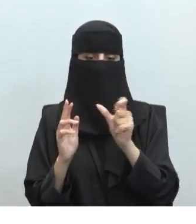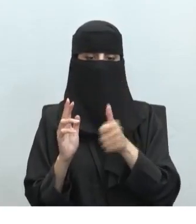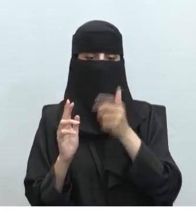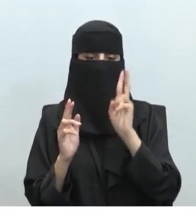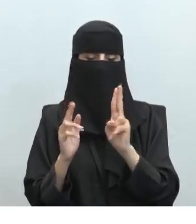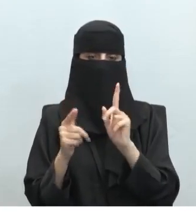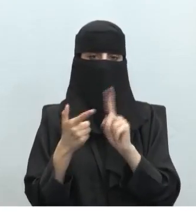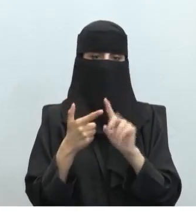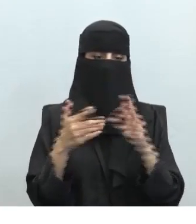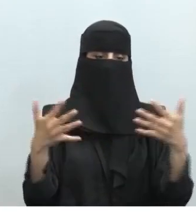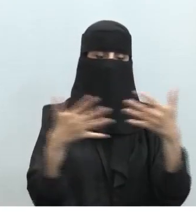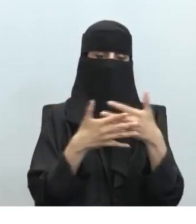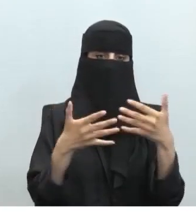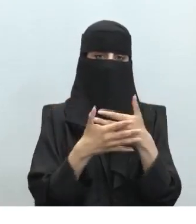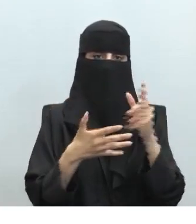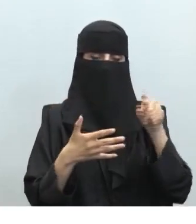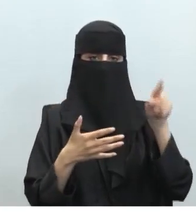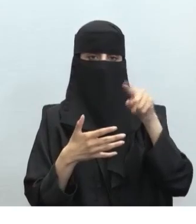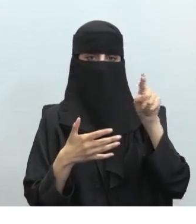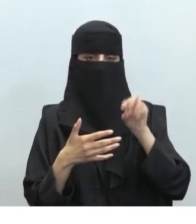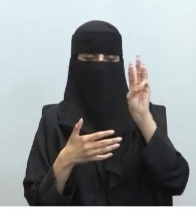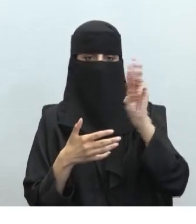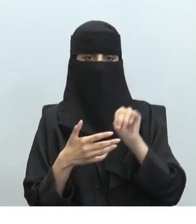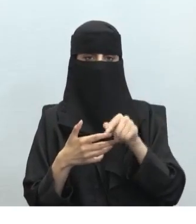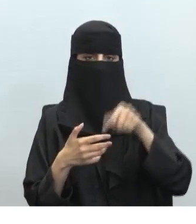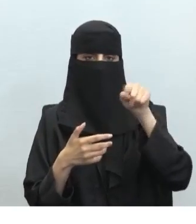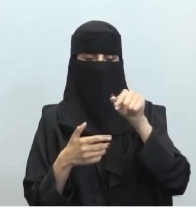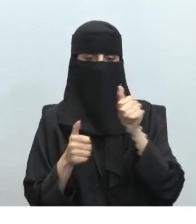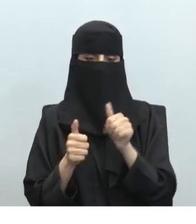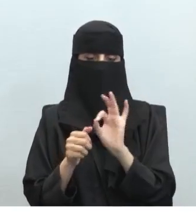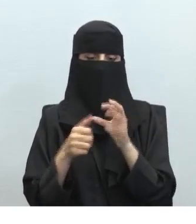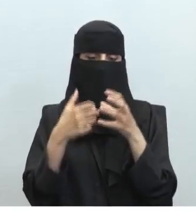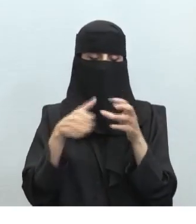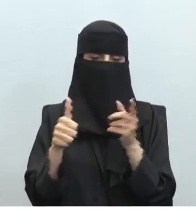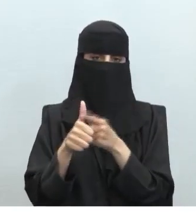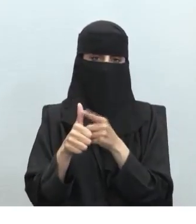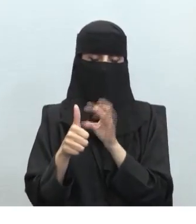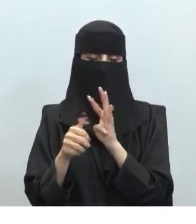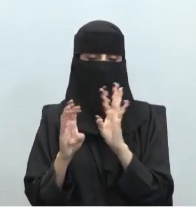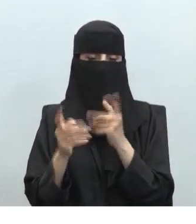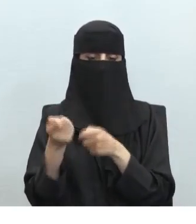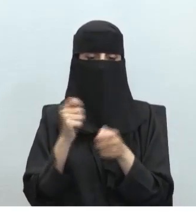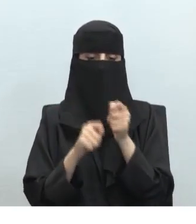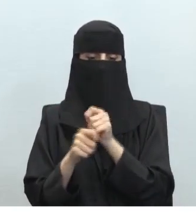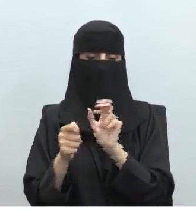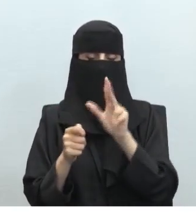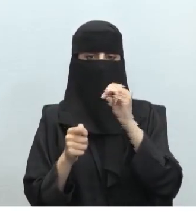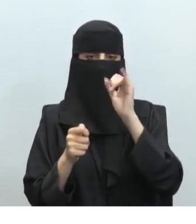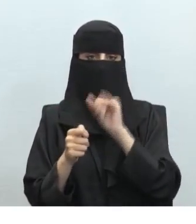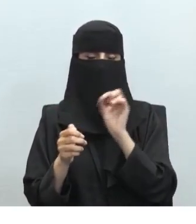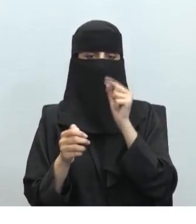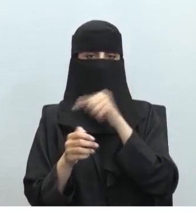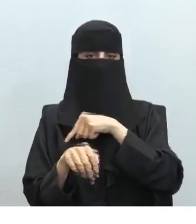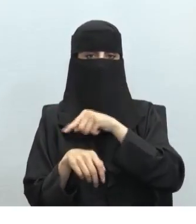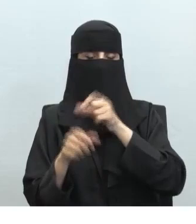تداخل الار ان اي في الجزئيه الاولى عندما نستخدم عوامل النسخ هو استعمال الجين في الوقت المناسب اذا متى